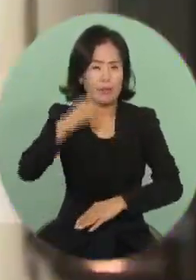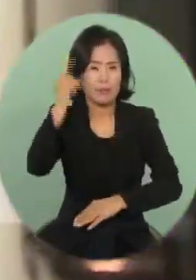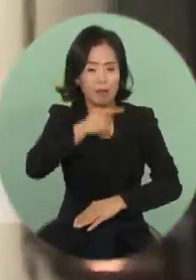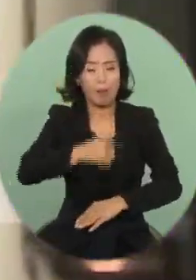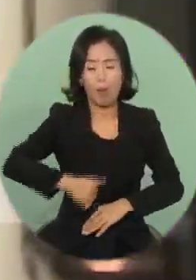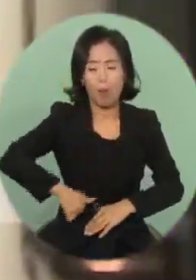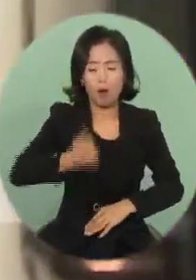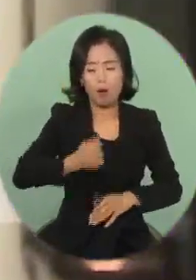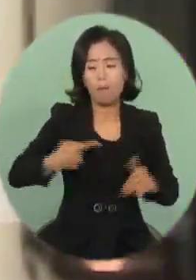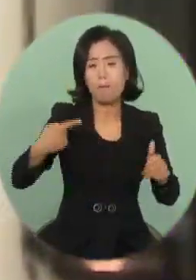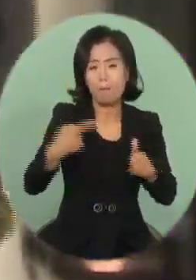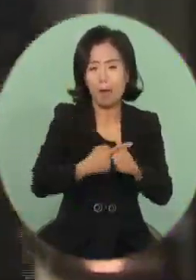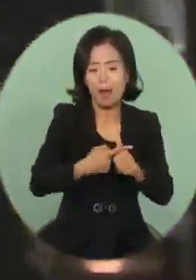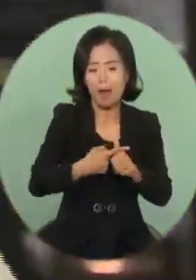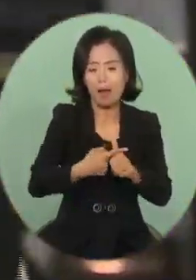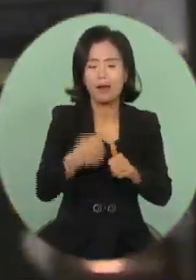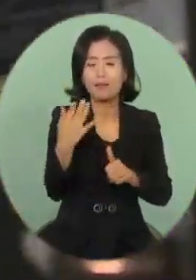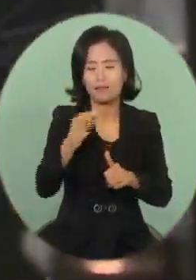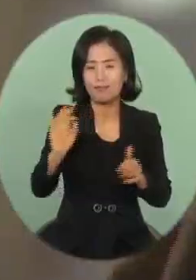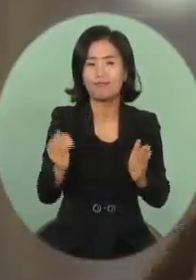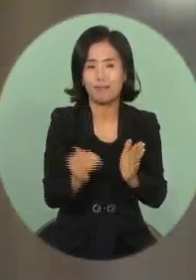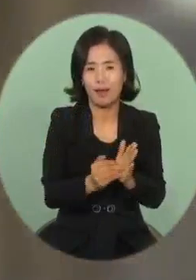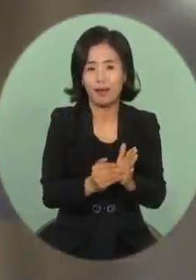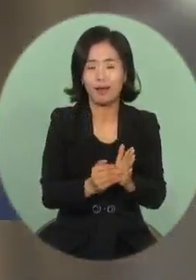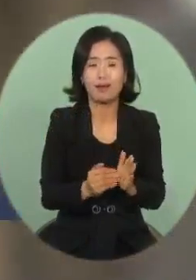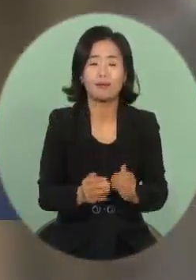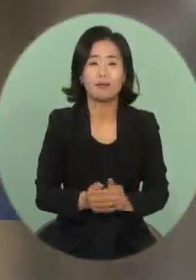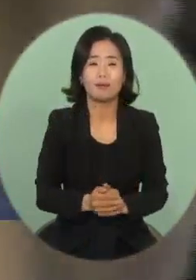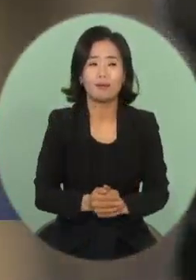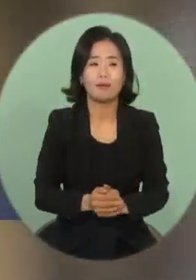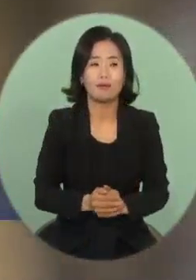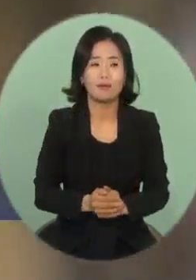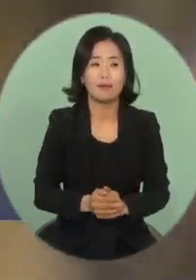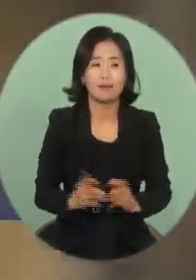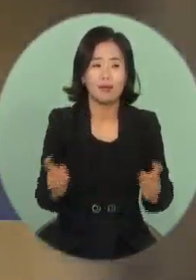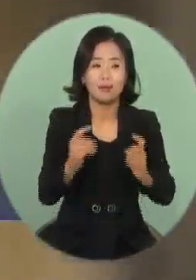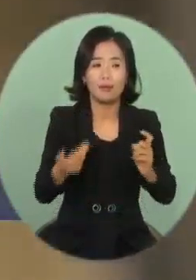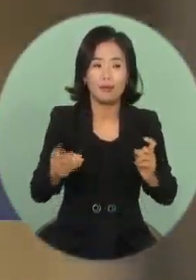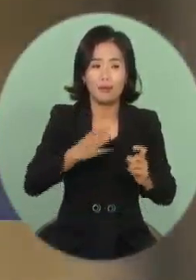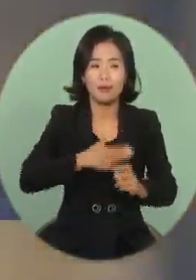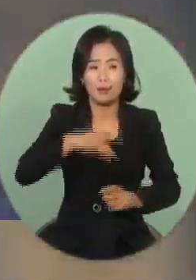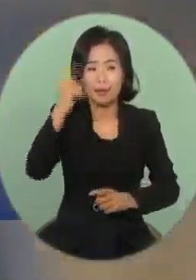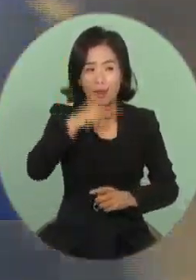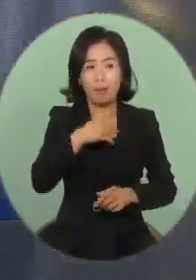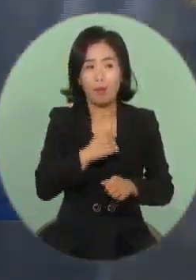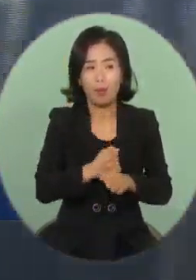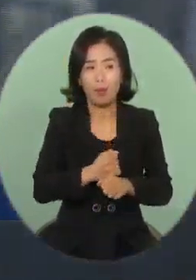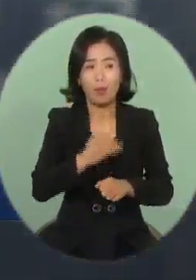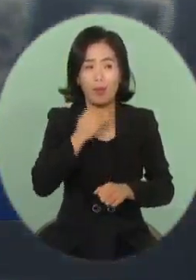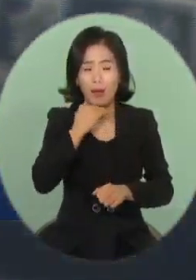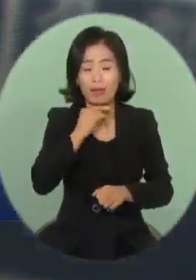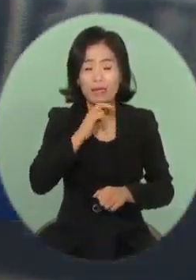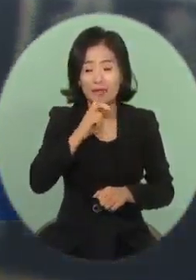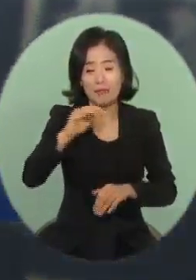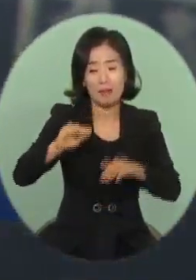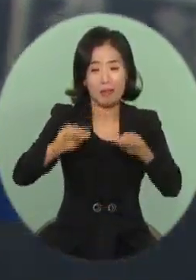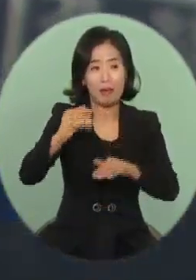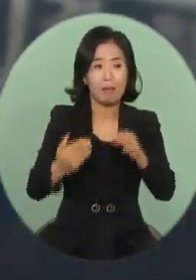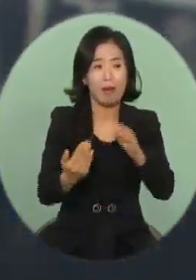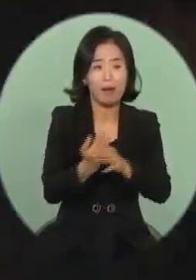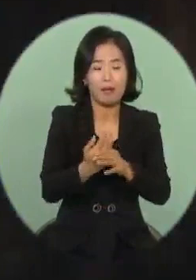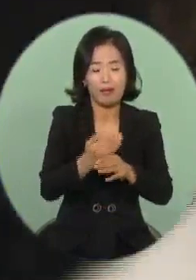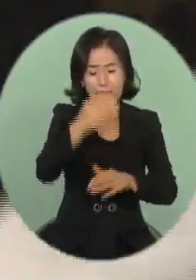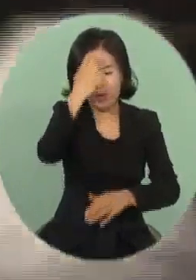나빠서 홧김에 그랬다며 범행을 시인했습니다. 다툼이 있었는데 기분이 나빴고 20살 나오면서 금방